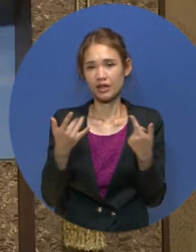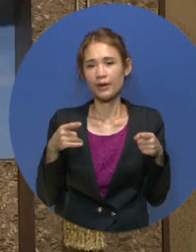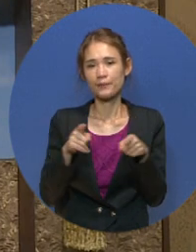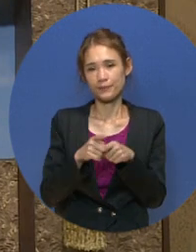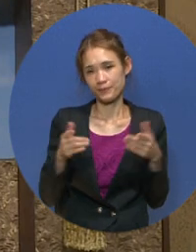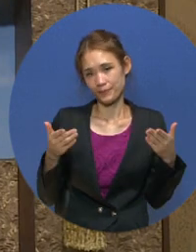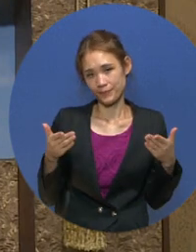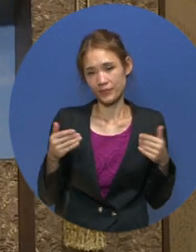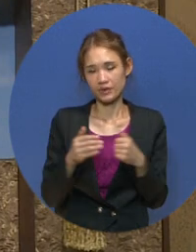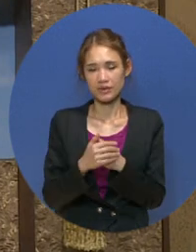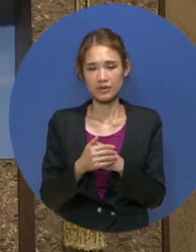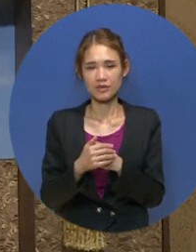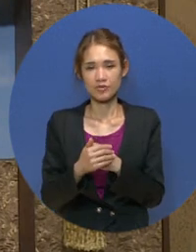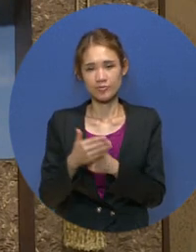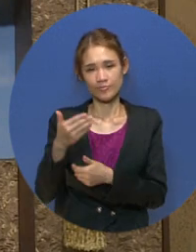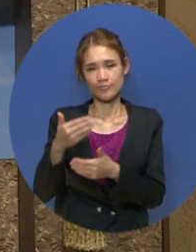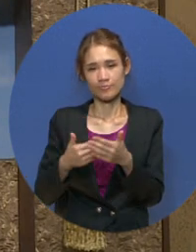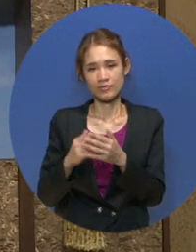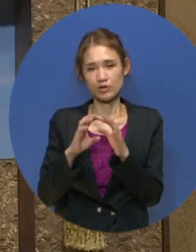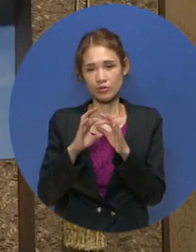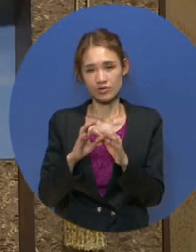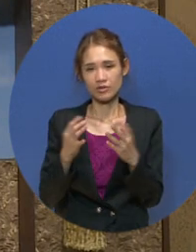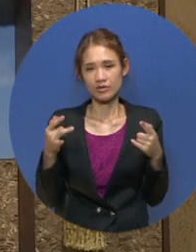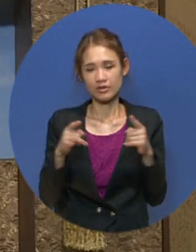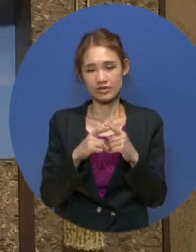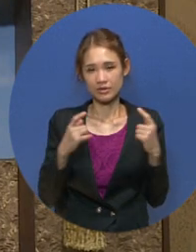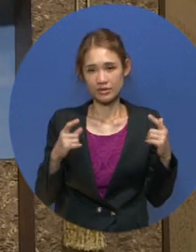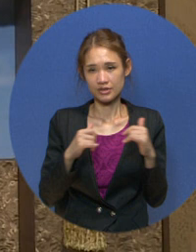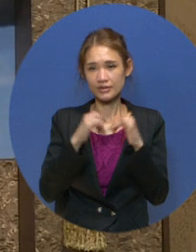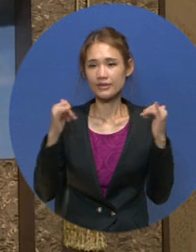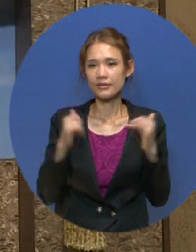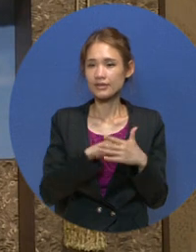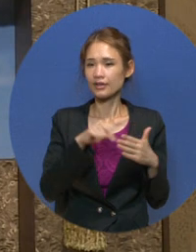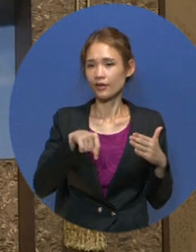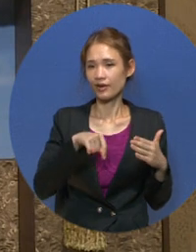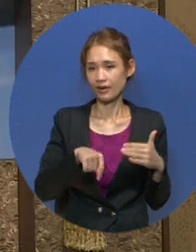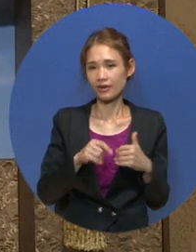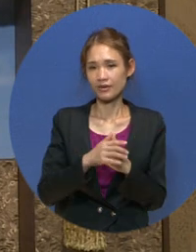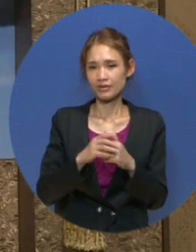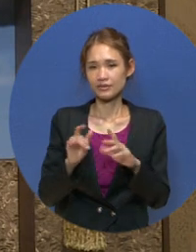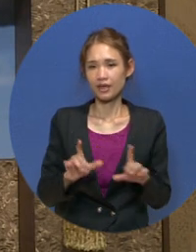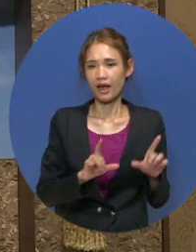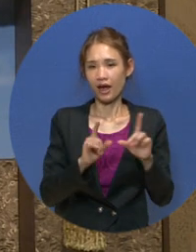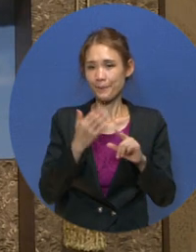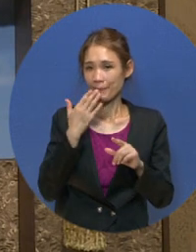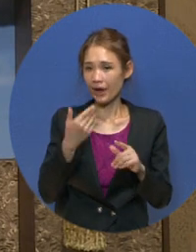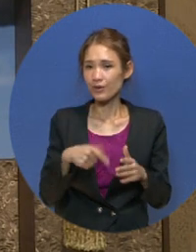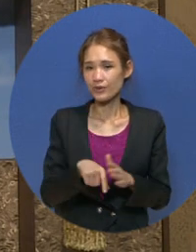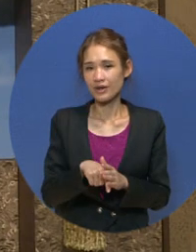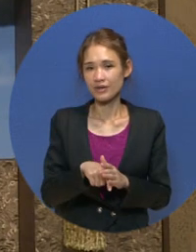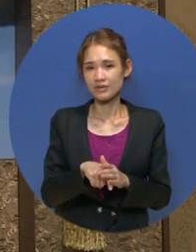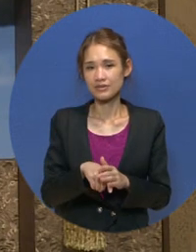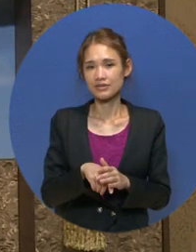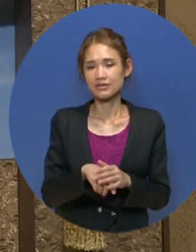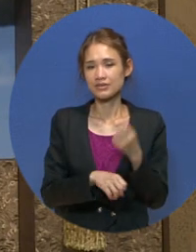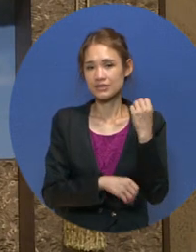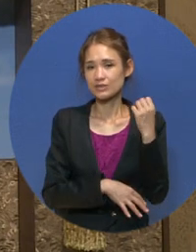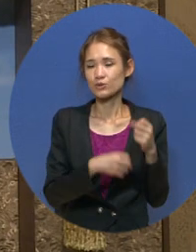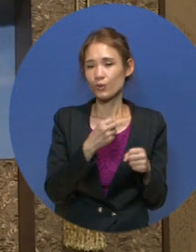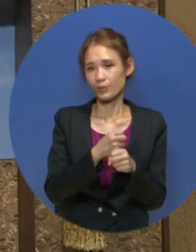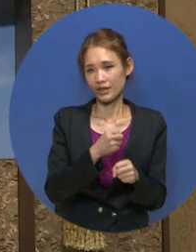일하고 또 그 쉐어하우스를 통해서 함께 또 이렇게 지역사회 안에 살아갈 수 있는 기반을 좀 만들어 보는